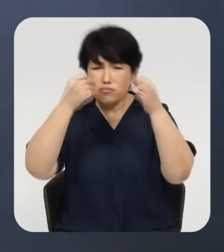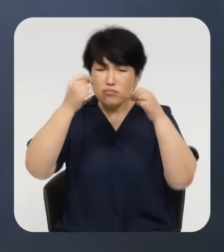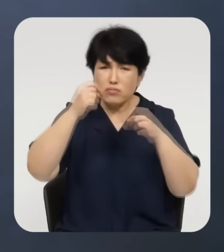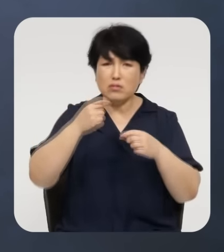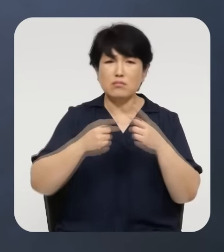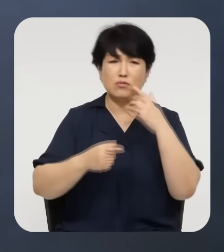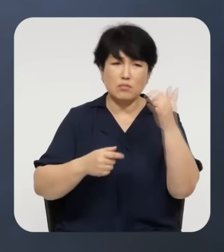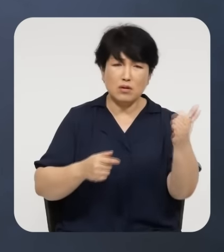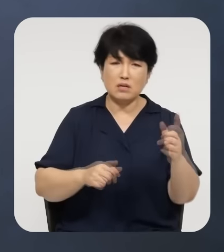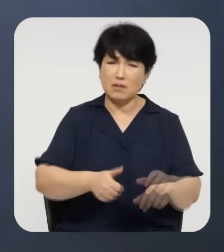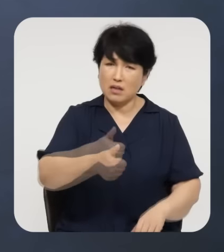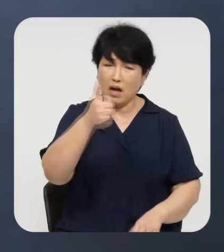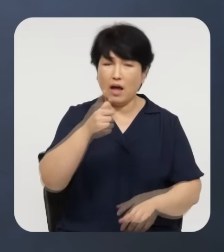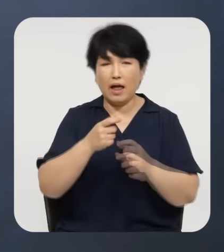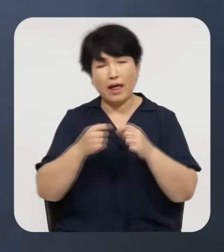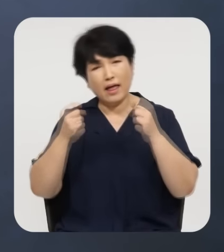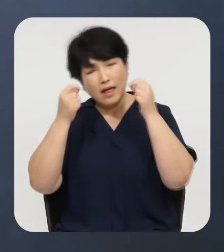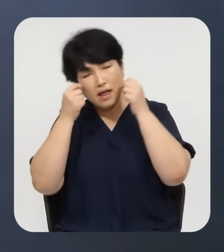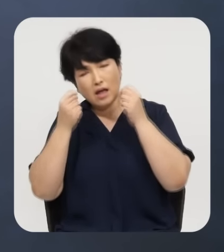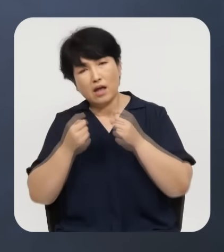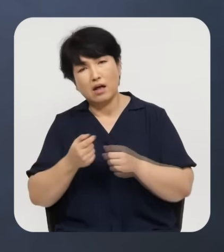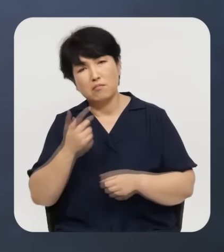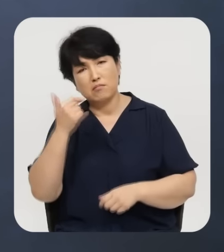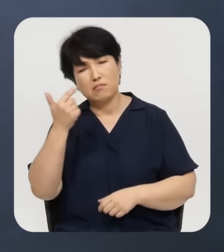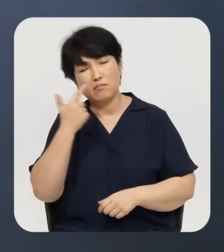게 좋겠어? 맨날 울고 있는 게 좋겠어? 네.